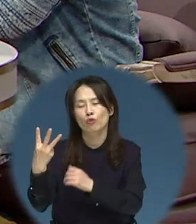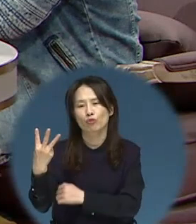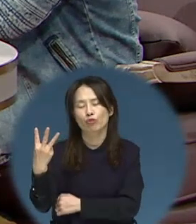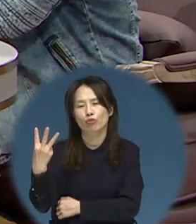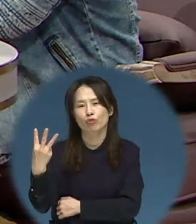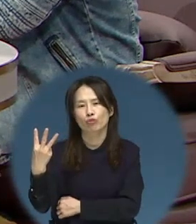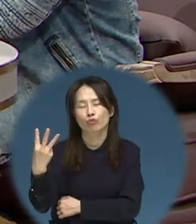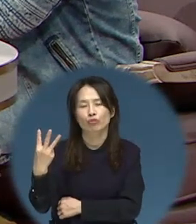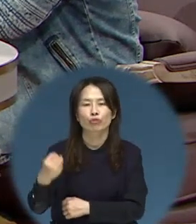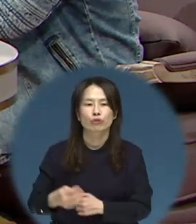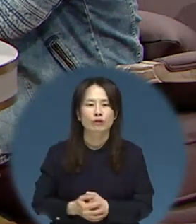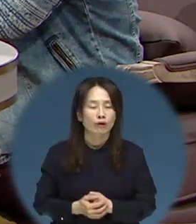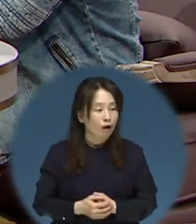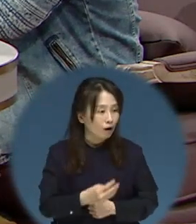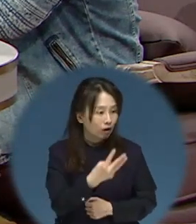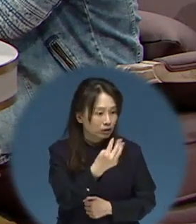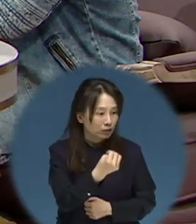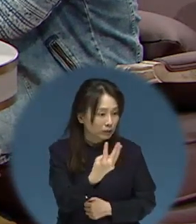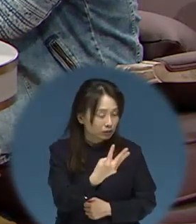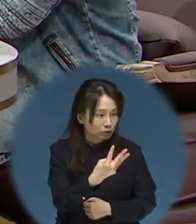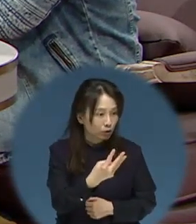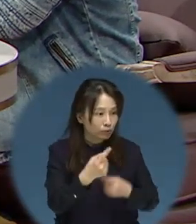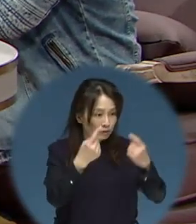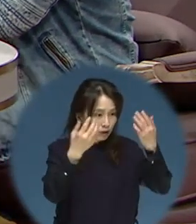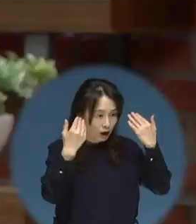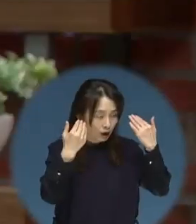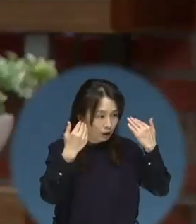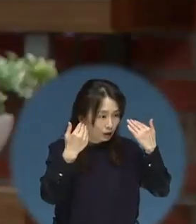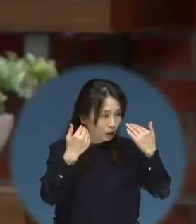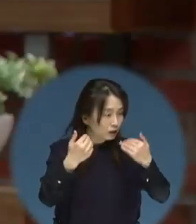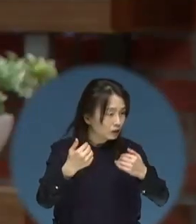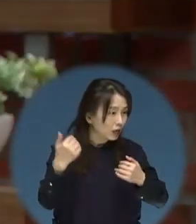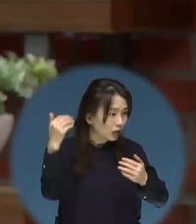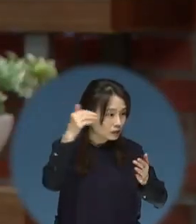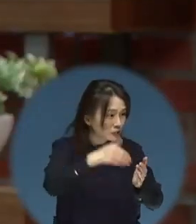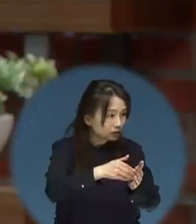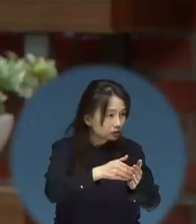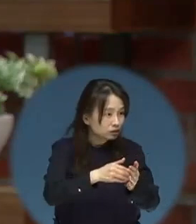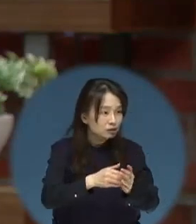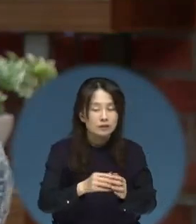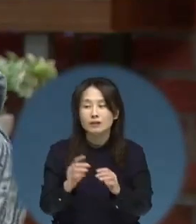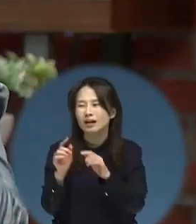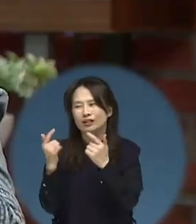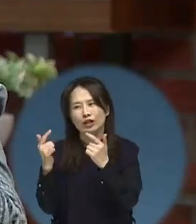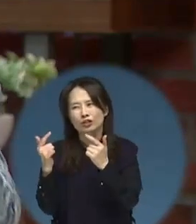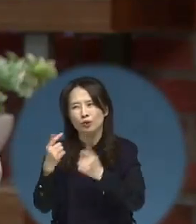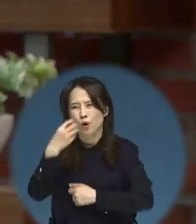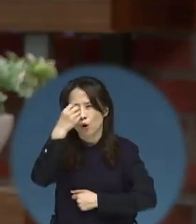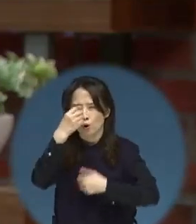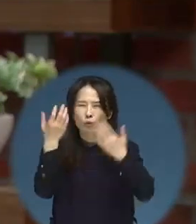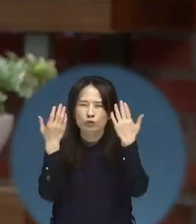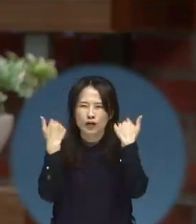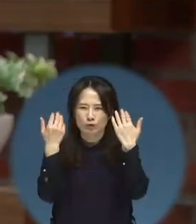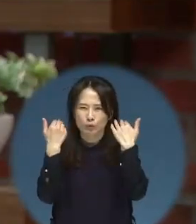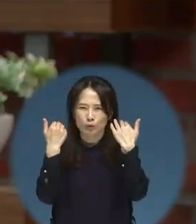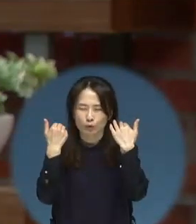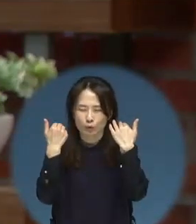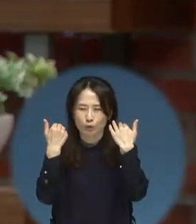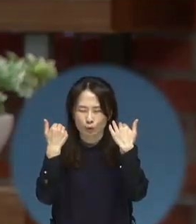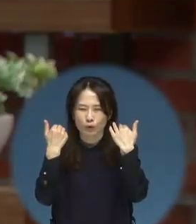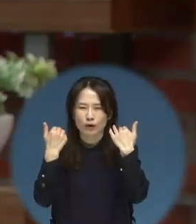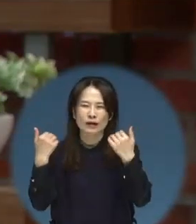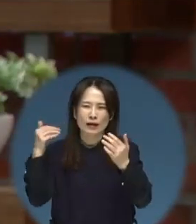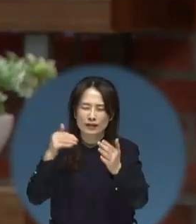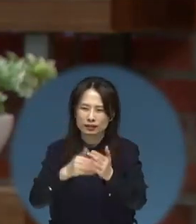3천 원이면 그 아이 대학 갈 때까지 다 책임질 수 있다. 아니요. 고등학교까지는 고등학교까지는 저희 단체에서 함께